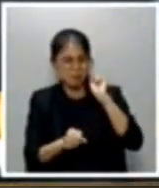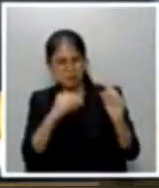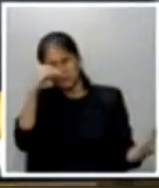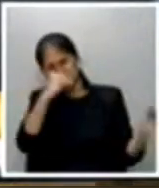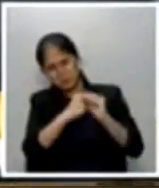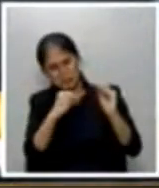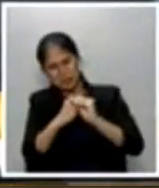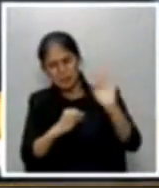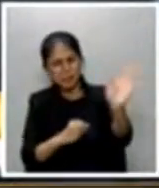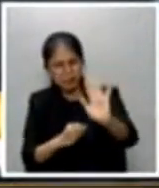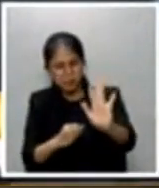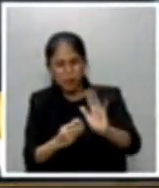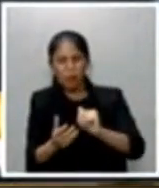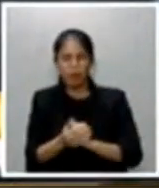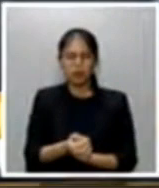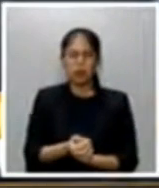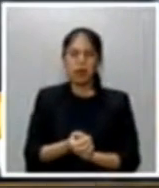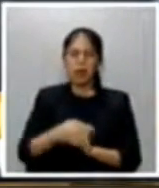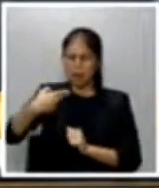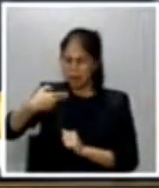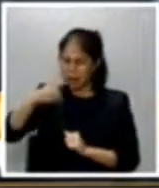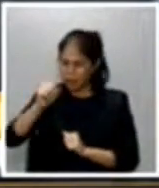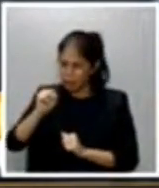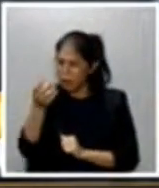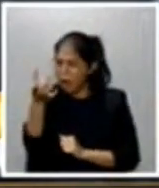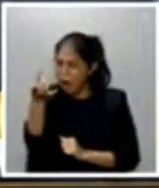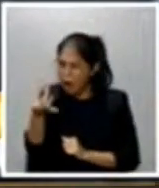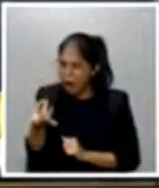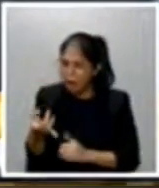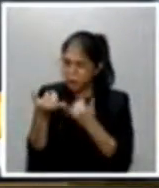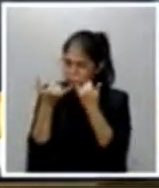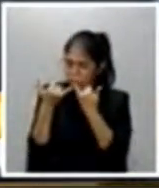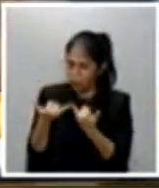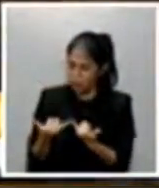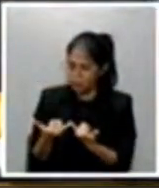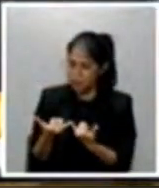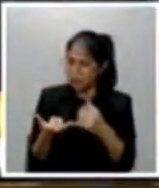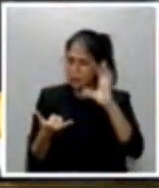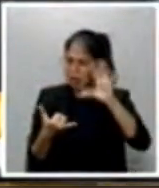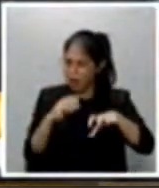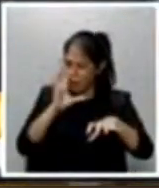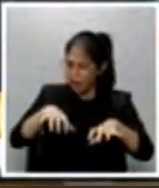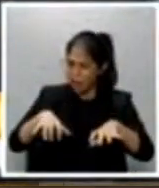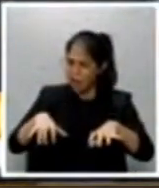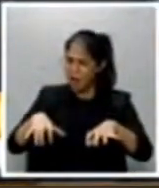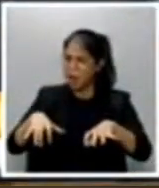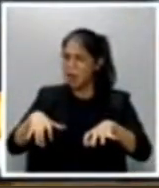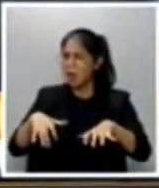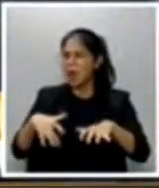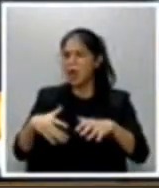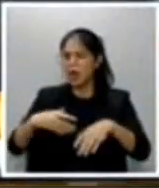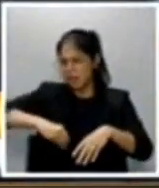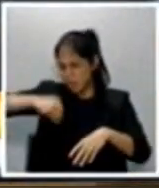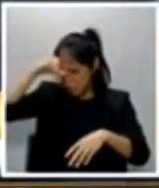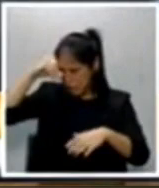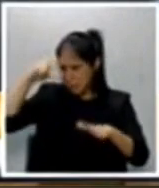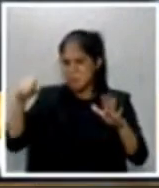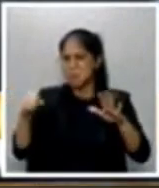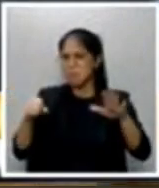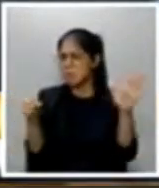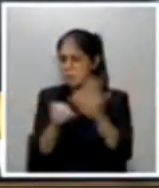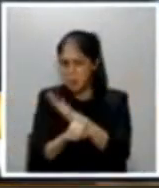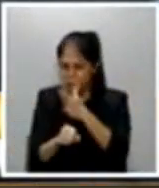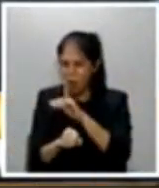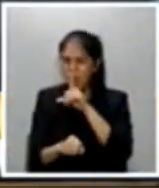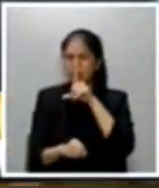ครับหรือในทางกลับกันเนี่ยมีหลักสูตรประเภทใดบ้างนะครับหน่วยงานใดบ้างที่ยังขาดแคลนที่เรายังต้องการอีกมากครับ